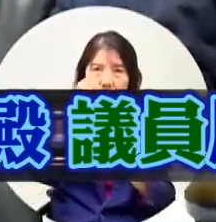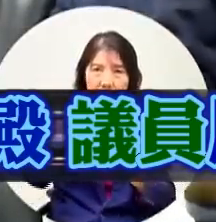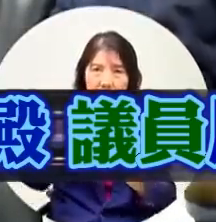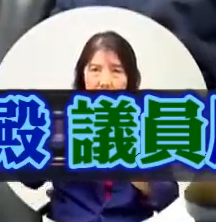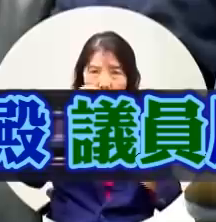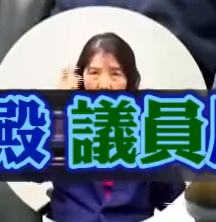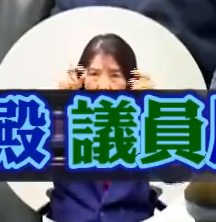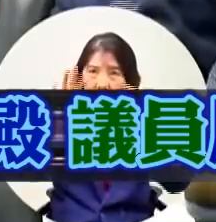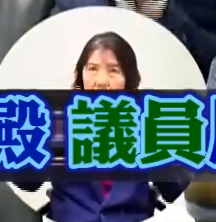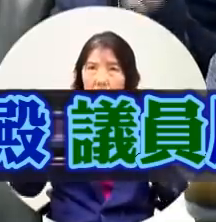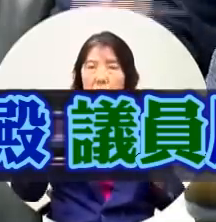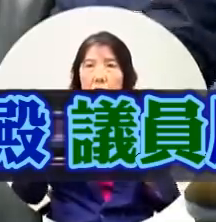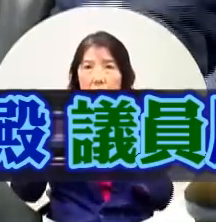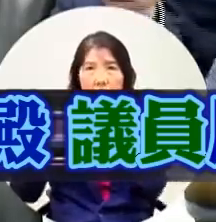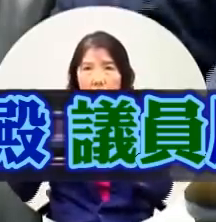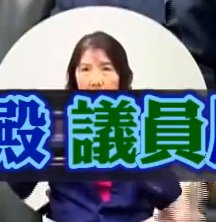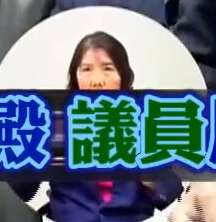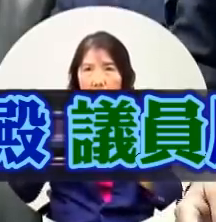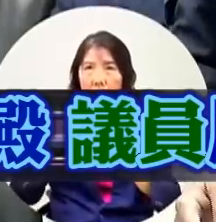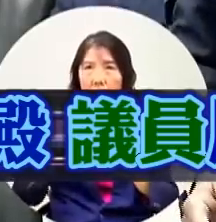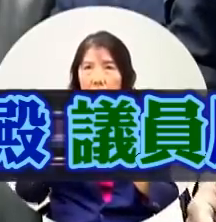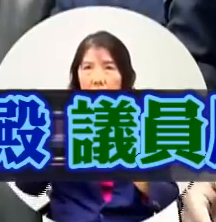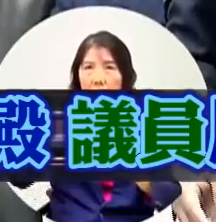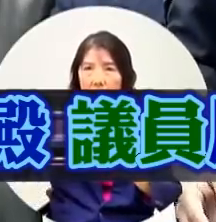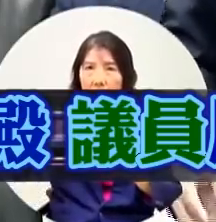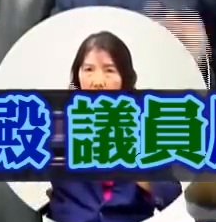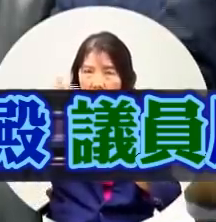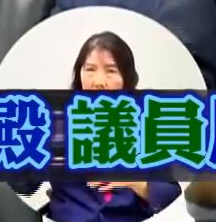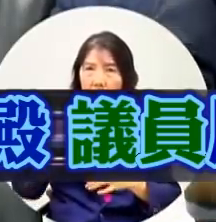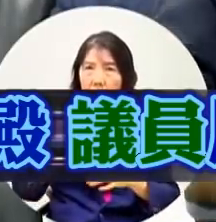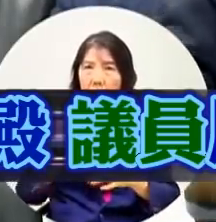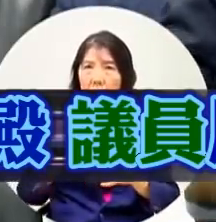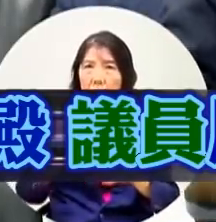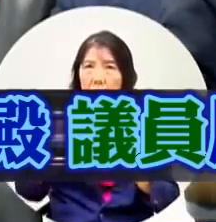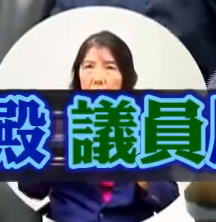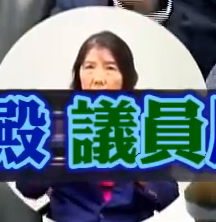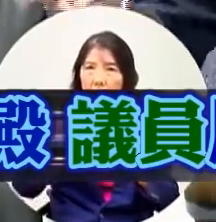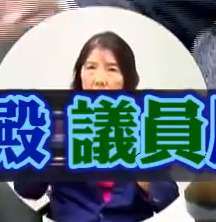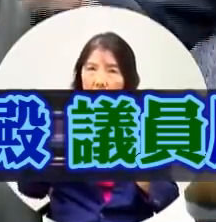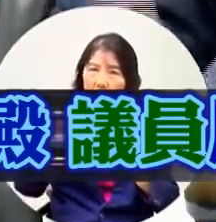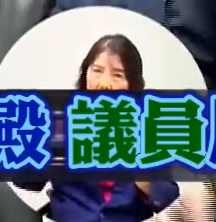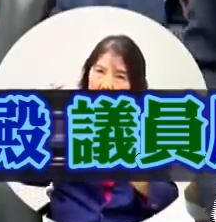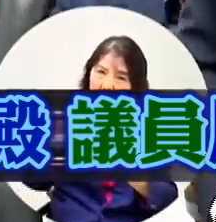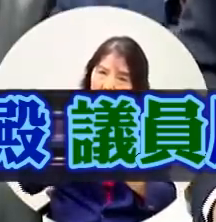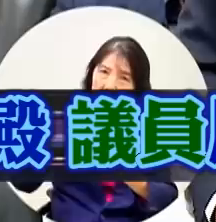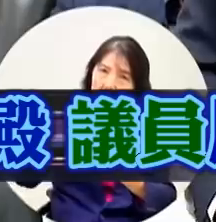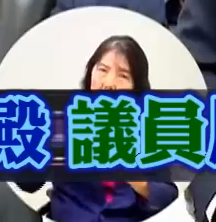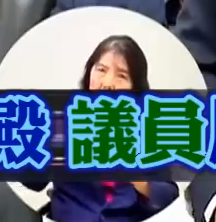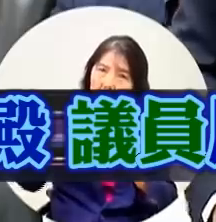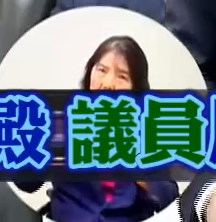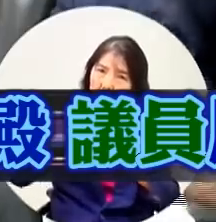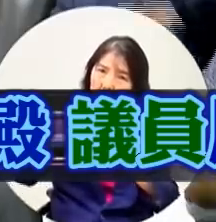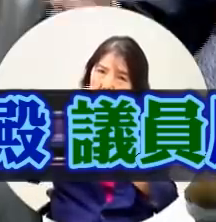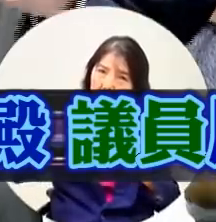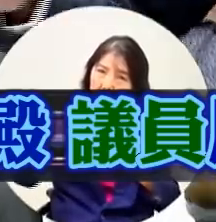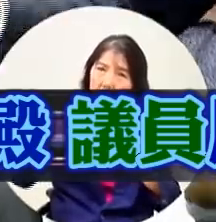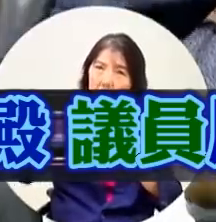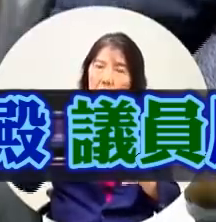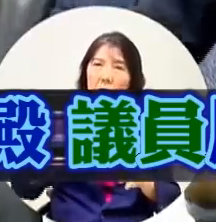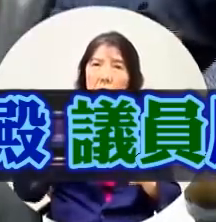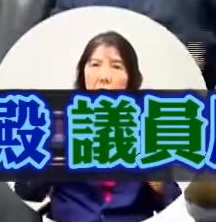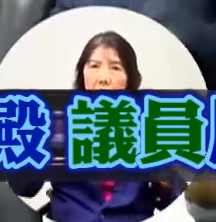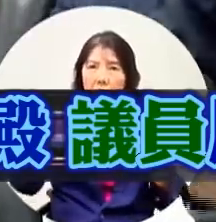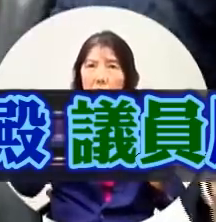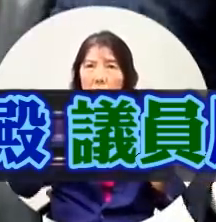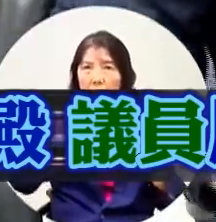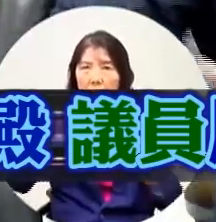美国你知道吧，已经2000亿的客关税，接下来要运作3000多亿的课税的问题，纷纷世